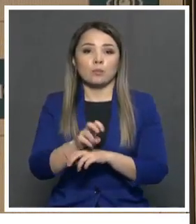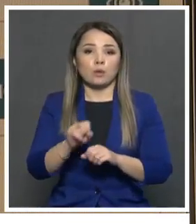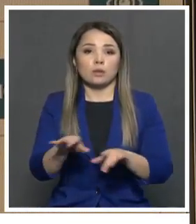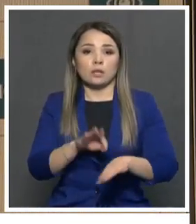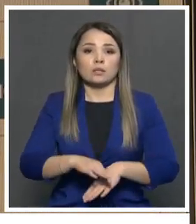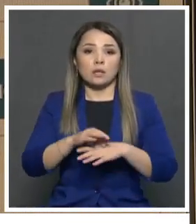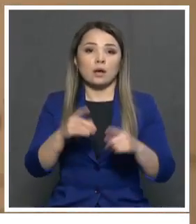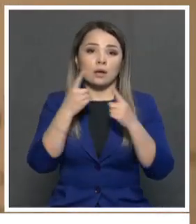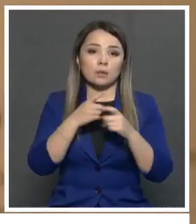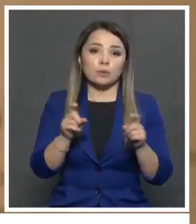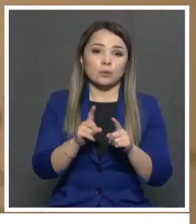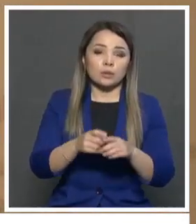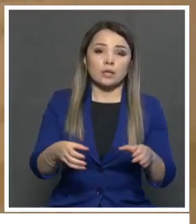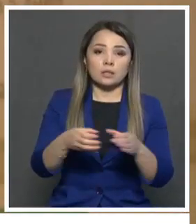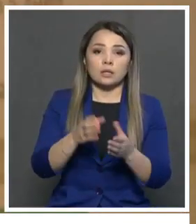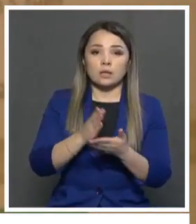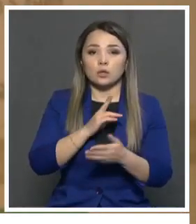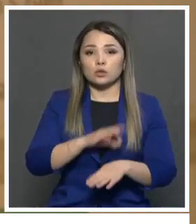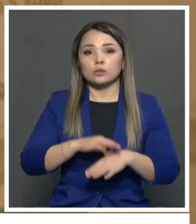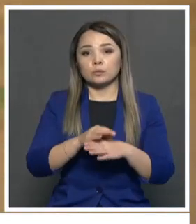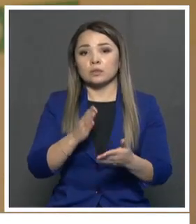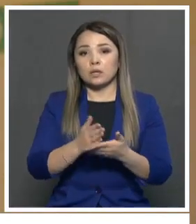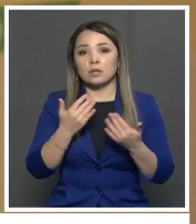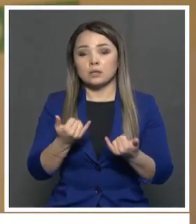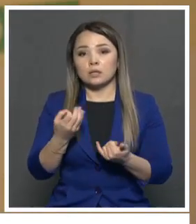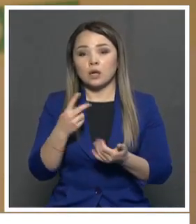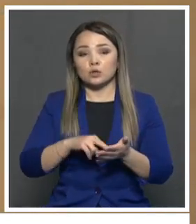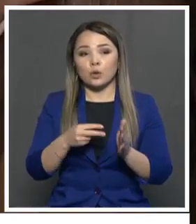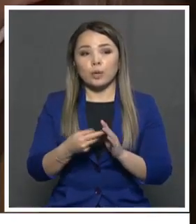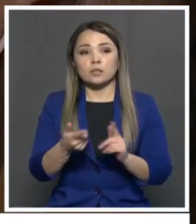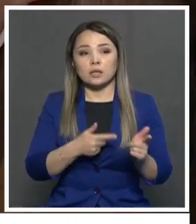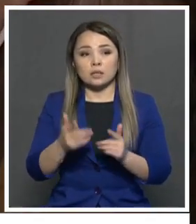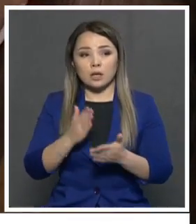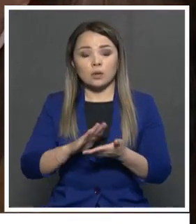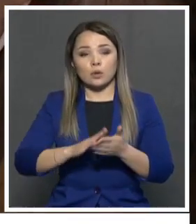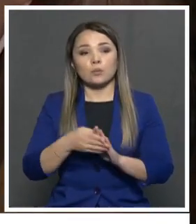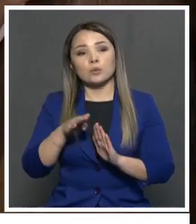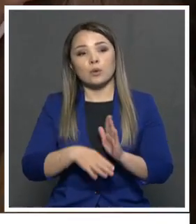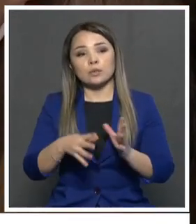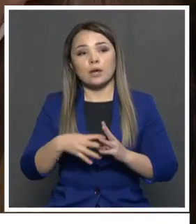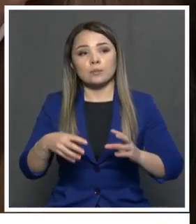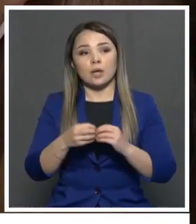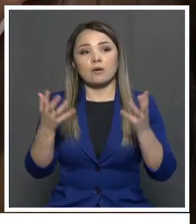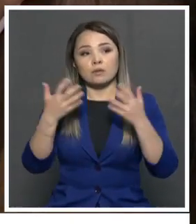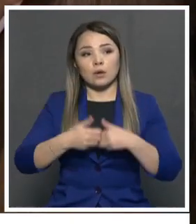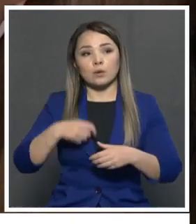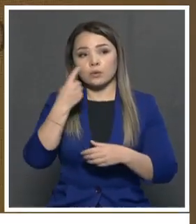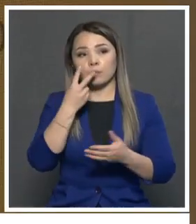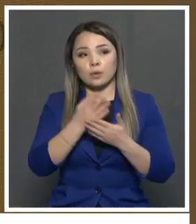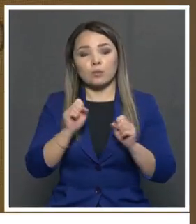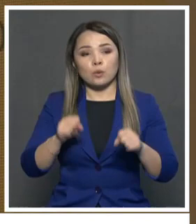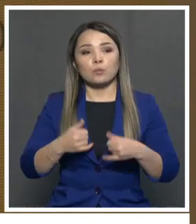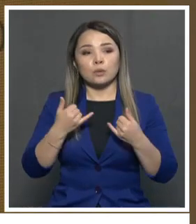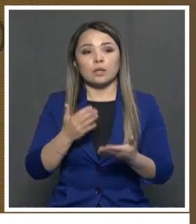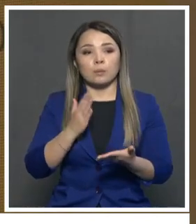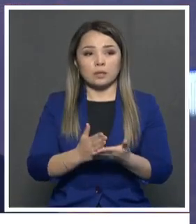процестер ақпараттық жүйелерді интеграциялау арқылы өтеді. Қазір тағы бір жоба дайындалып жатыр. Ол тұрмысы төмен отбасыларды автоматты түрде анықтауға мүмкіндік